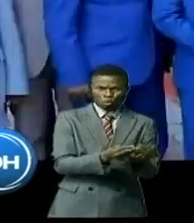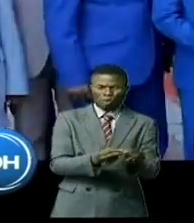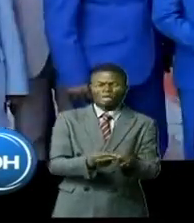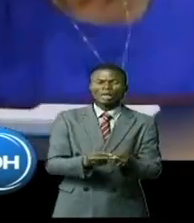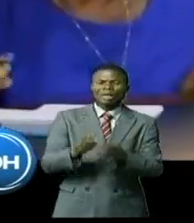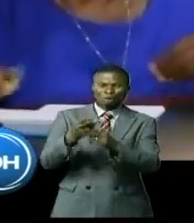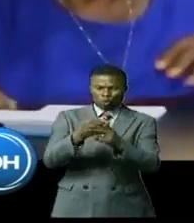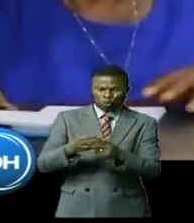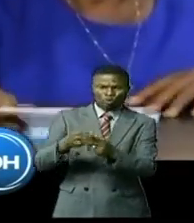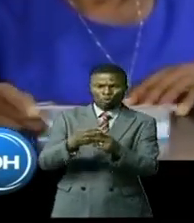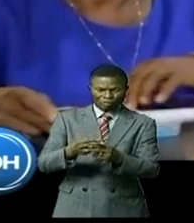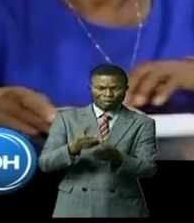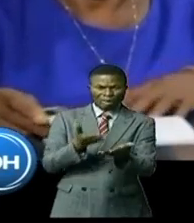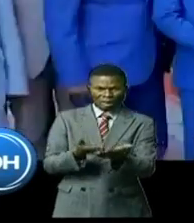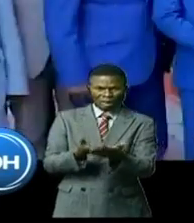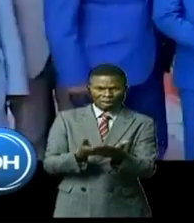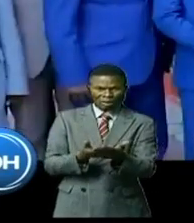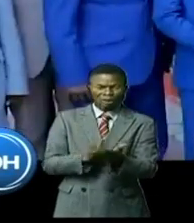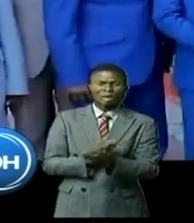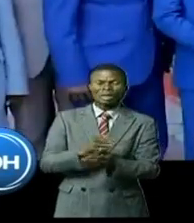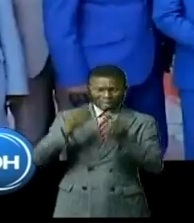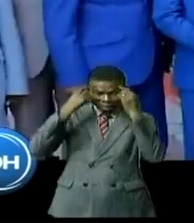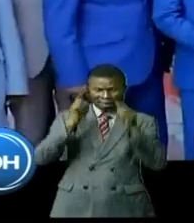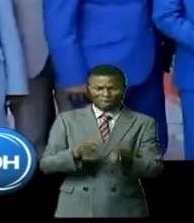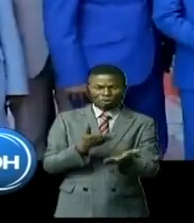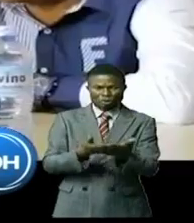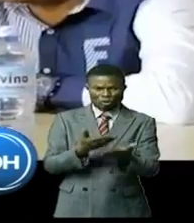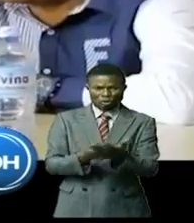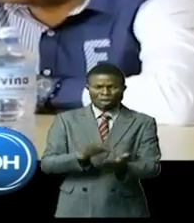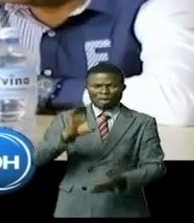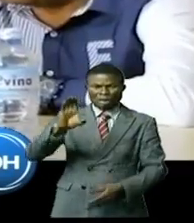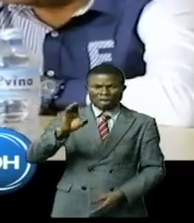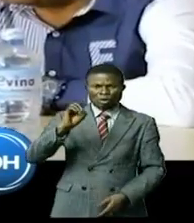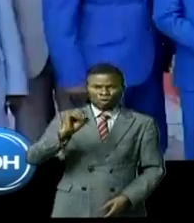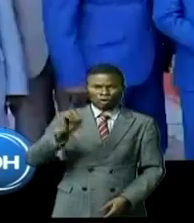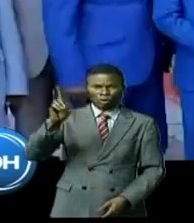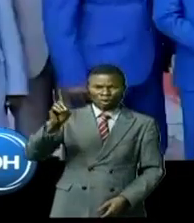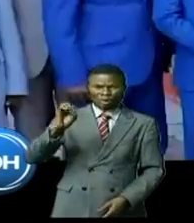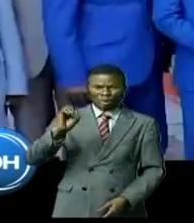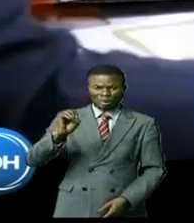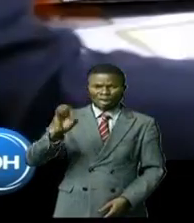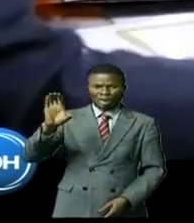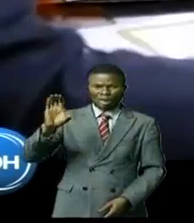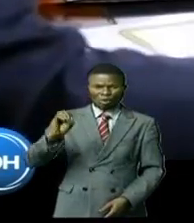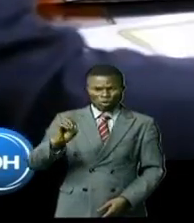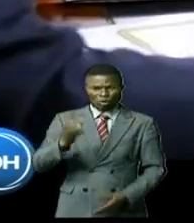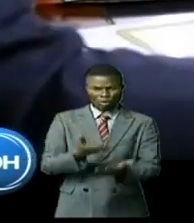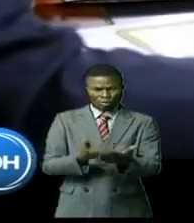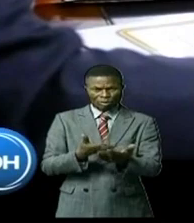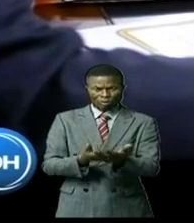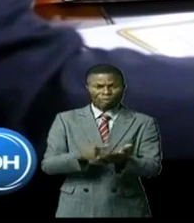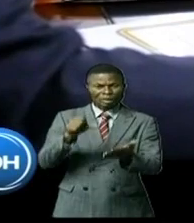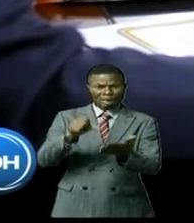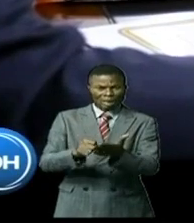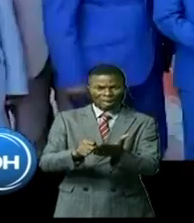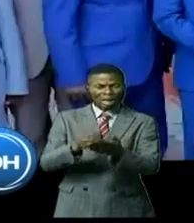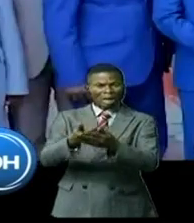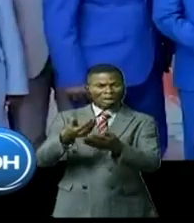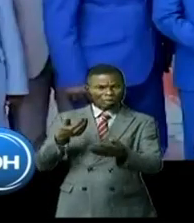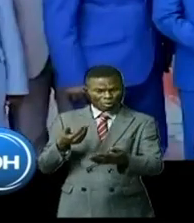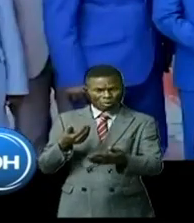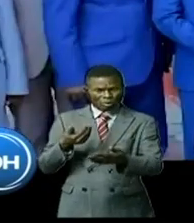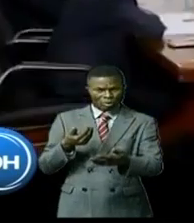pourront faire le suivi de ces engagements de Codeco, et c'est aussi une garantie qui pourra avoir comme rôle l'alerte précoce,